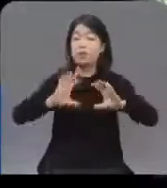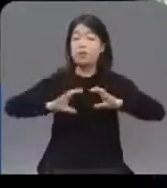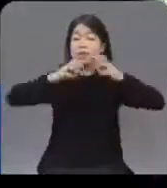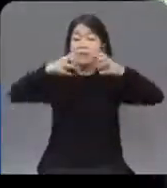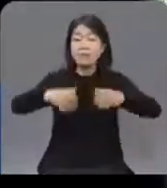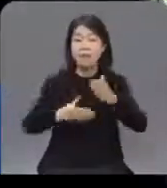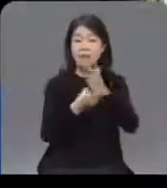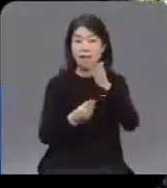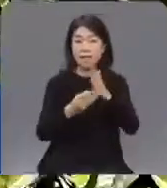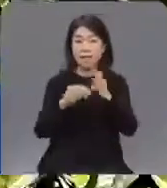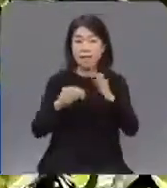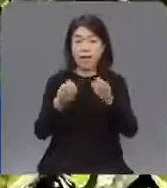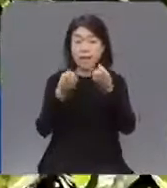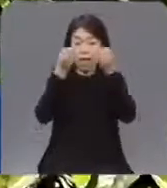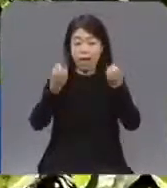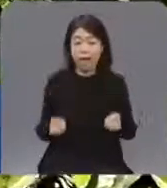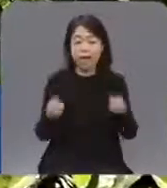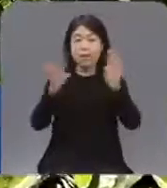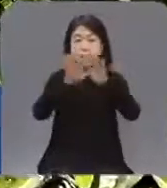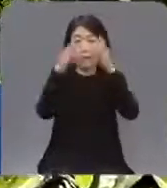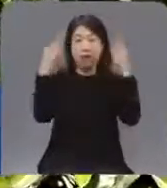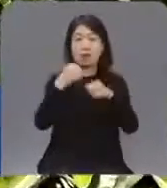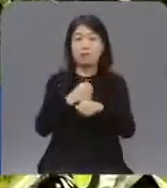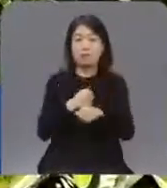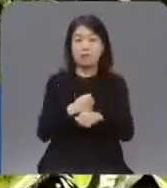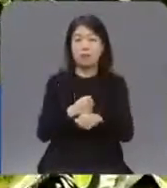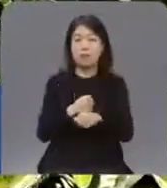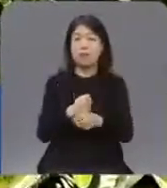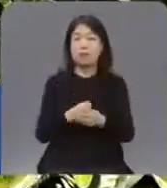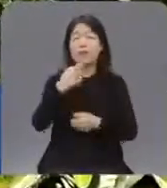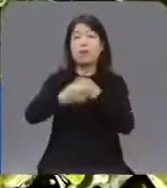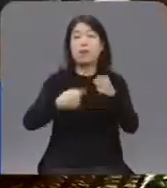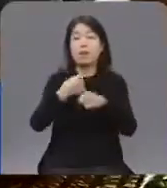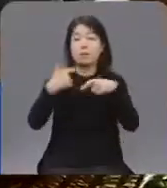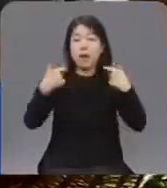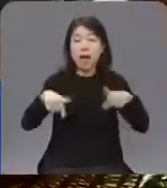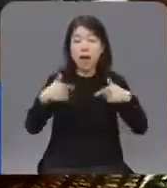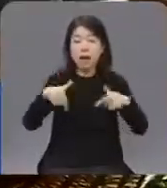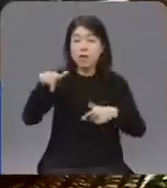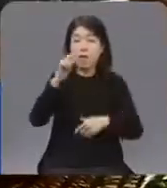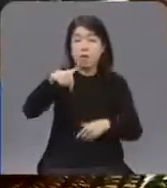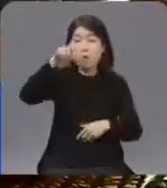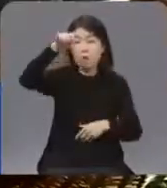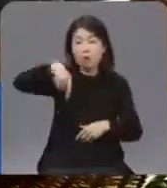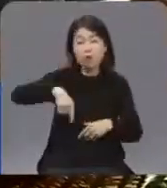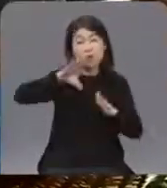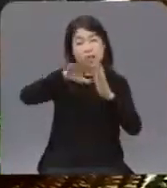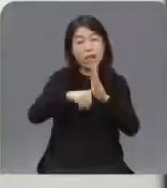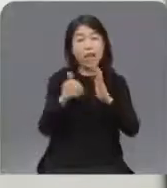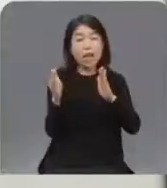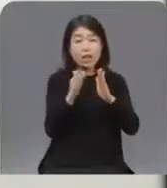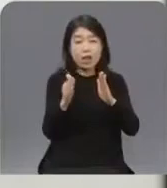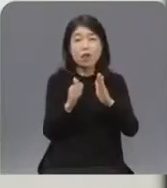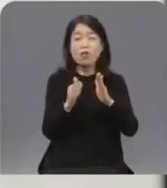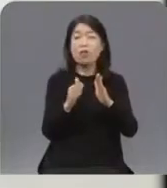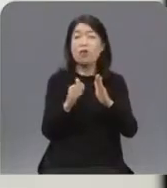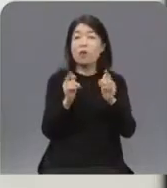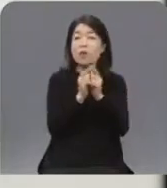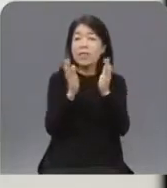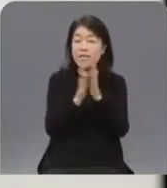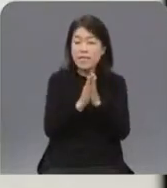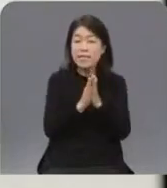열립니다. 보성군은 세계차 엑스포를 앞두고 해마다 고구즈음에 손으로 찻잎을 따서 생산하는 수제차